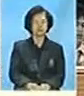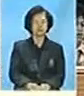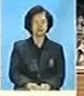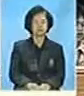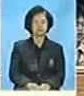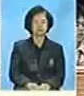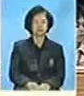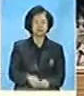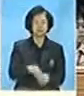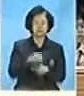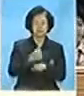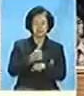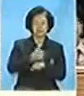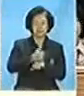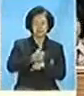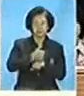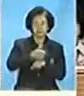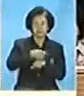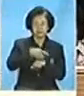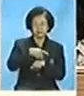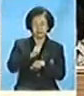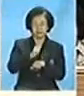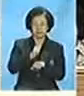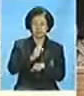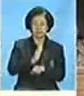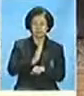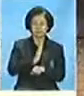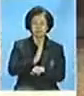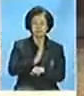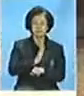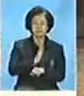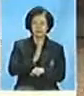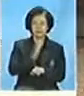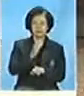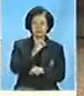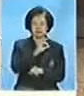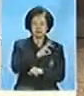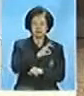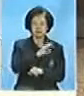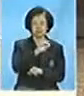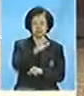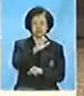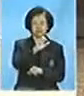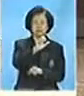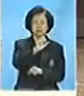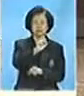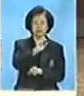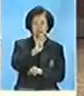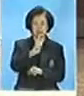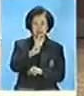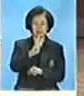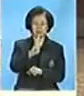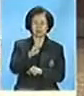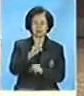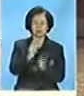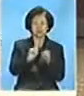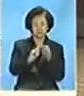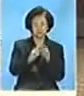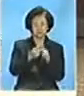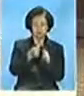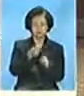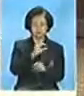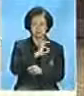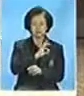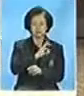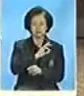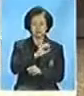กราบเรียนท่านประธานที่เคารพท่านสมาชิกวุฒิสภาเพื่อนสมาชิกวุฒิสภา